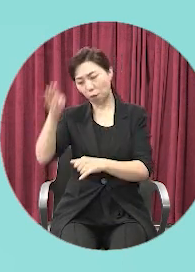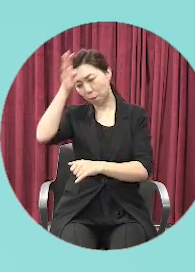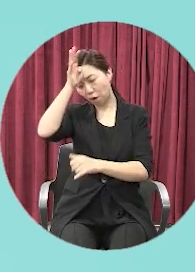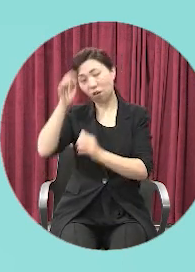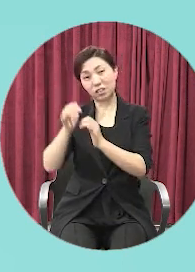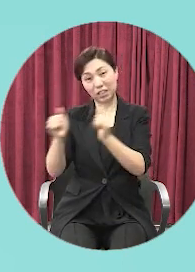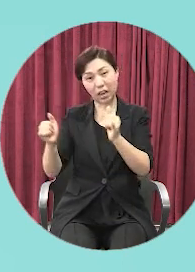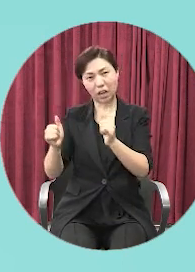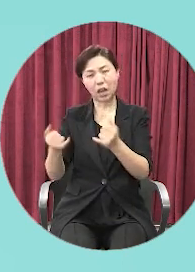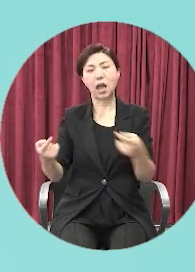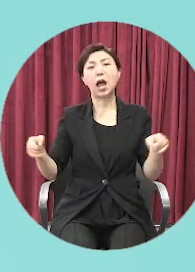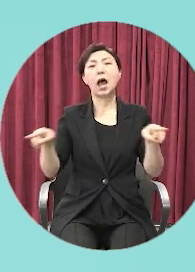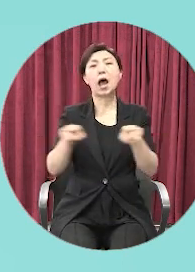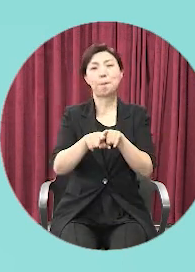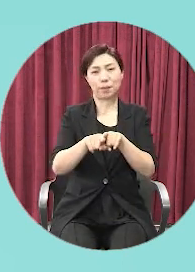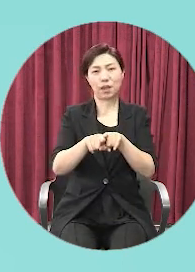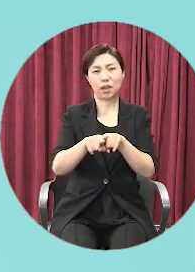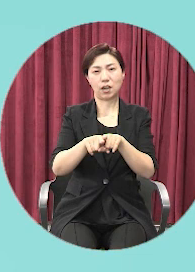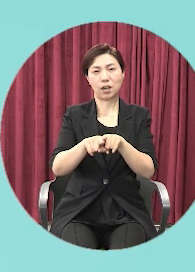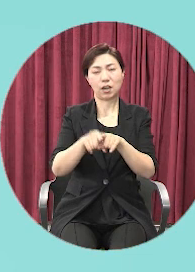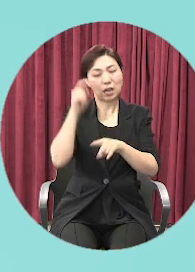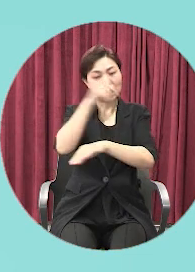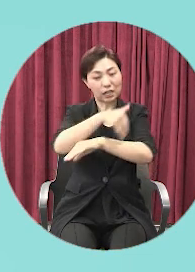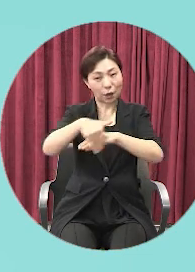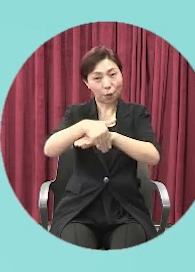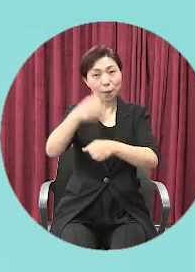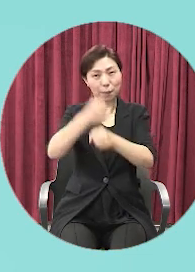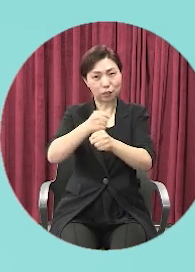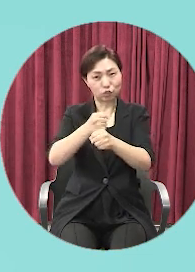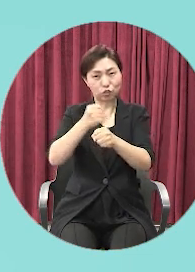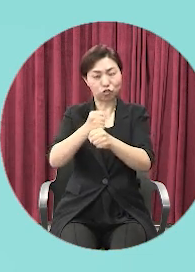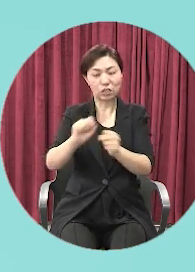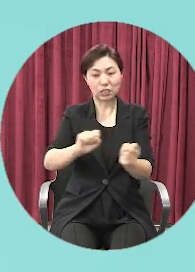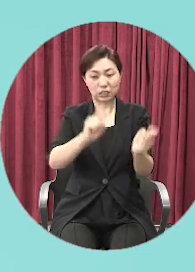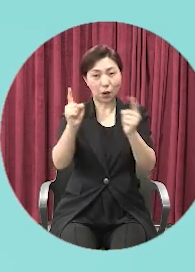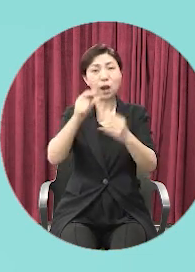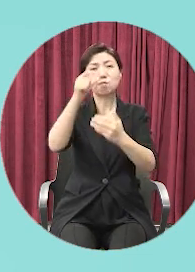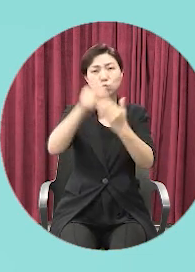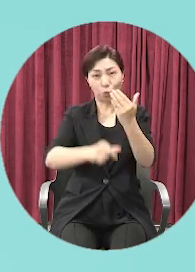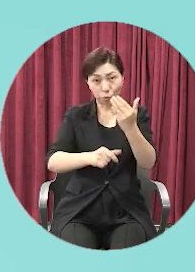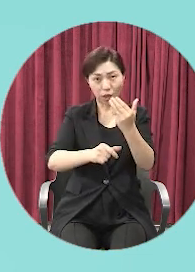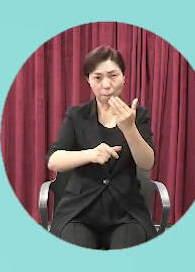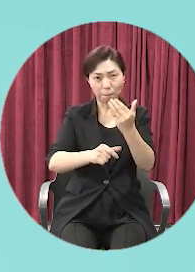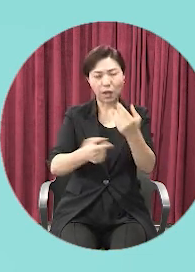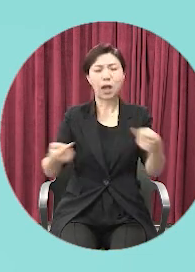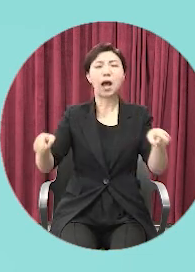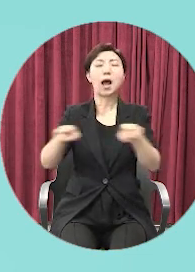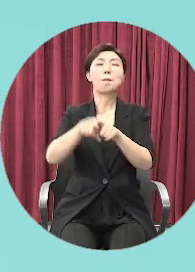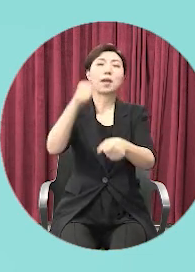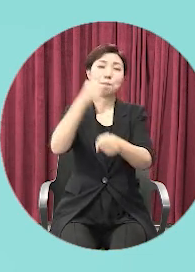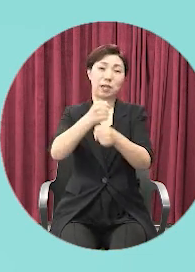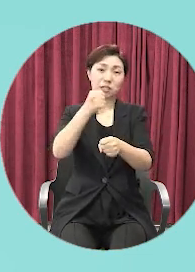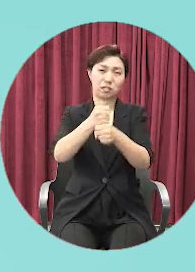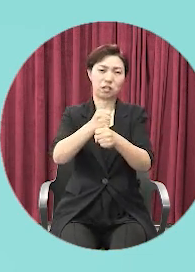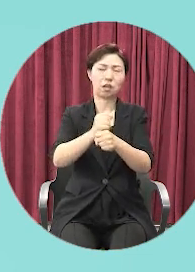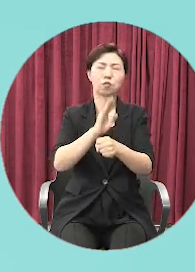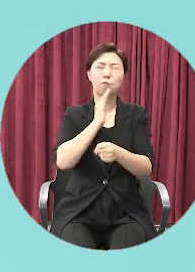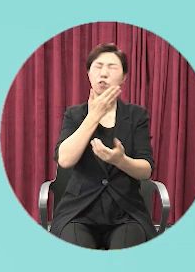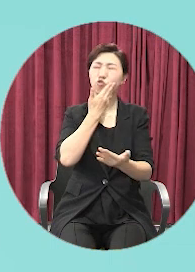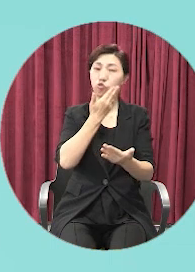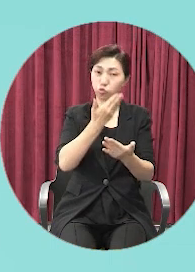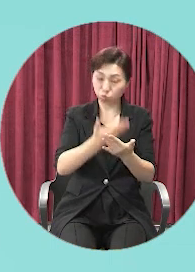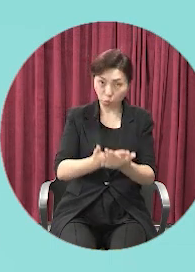만들어가는 그런 그러니까 코크리에이션이죠. 어떤 재활 훈련 프로그램이라든지 이런 부분을 같이 만들어가는 게 너무